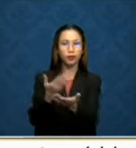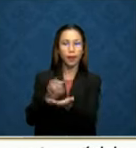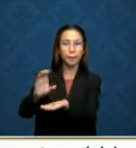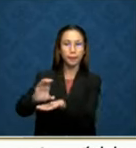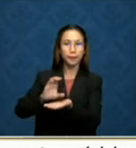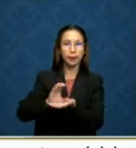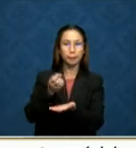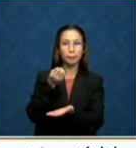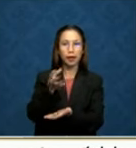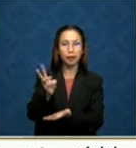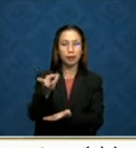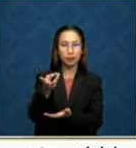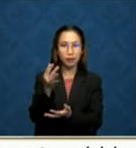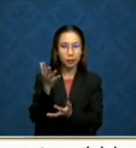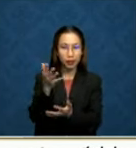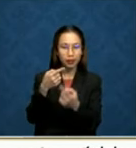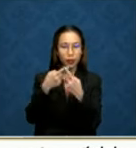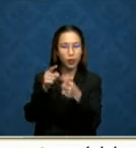Tier